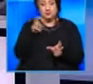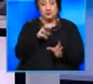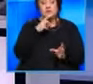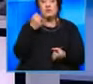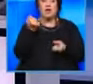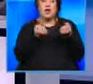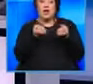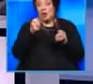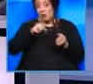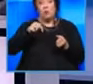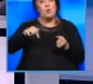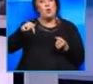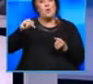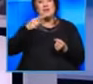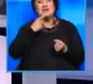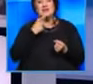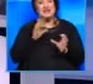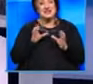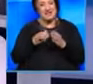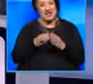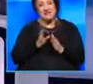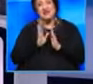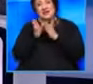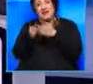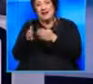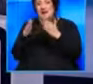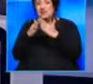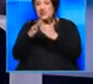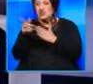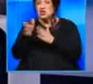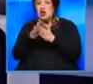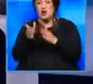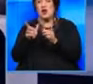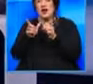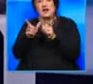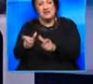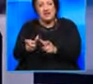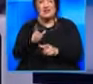хората, които са под карантина и нямат възможност да гласуват. Цвети, първо към теб.